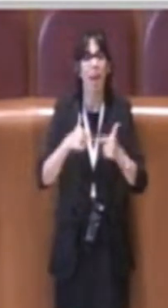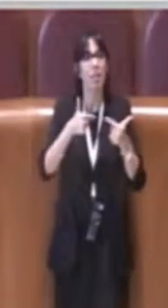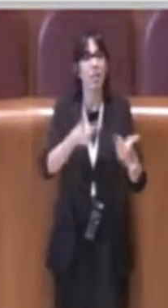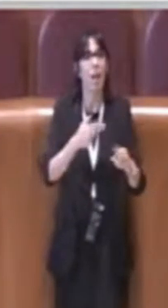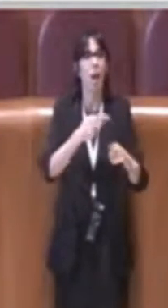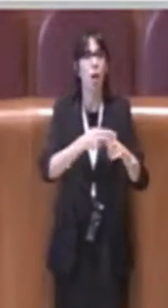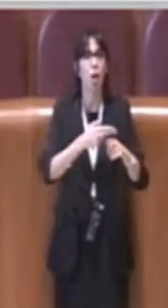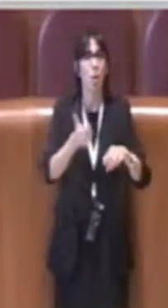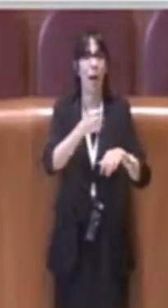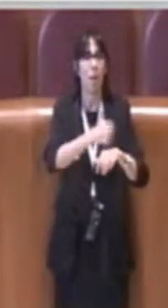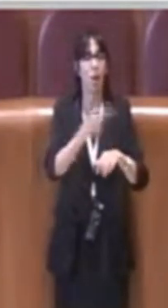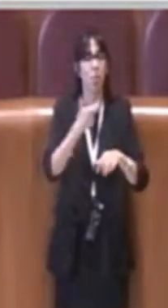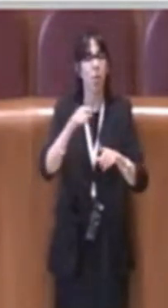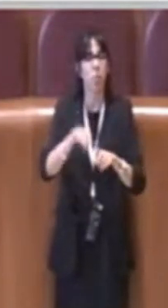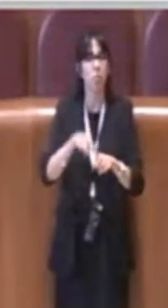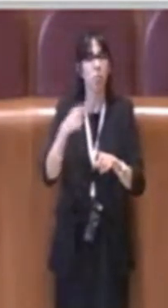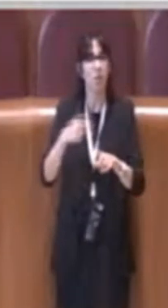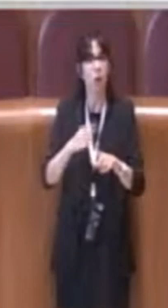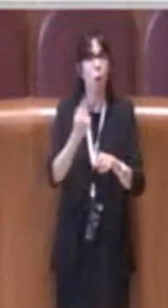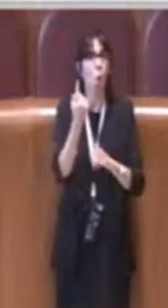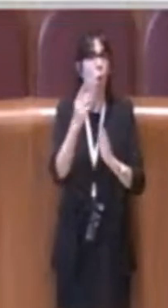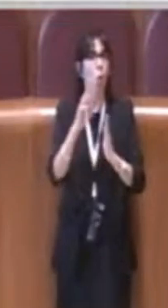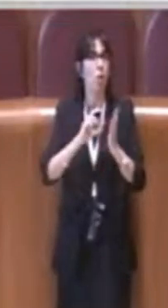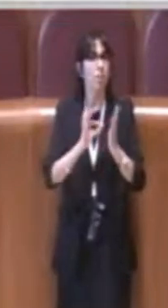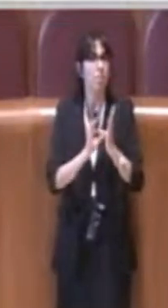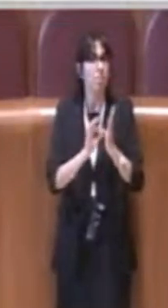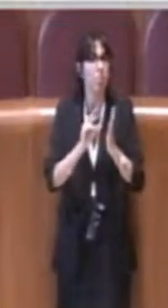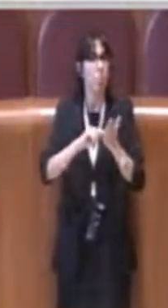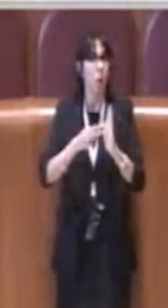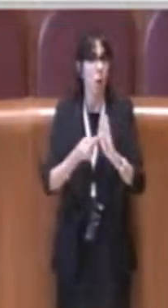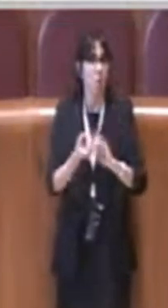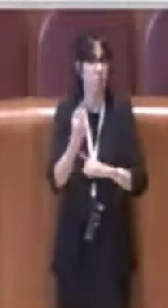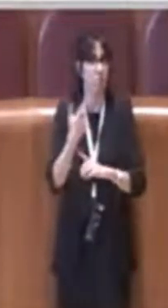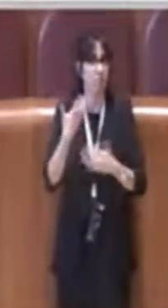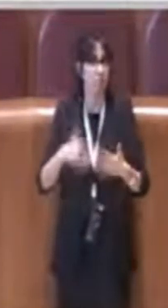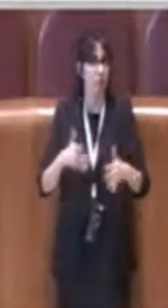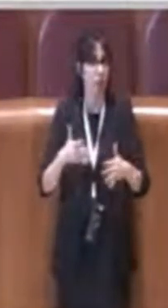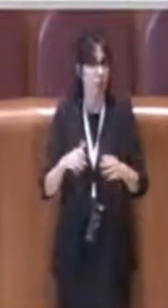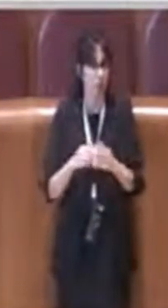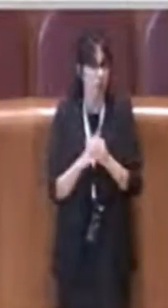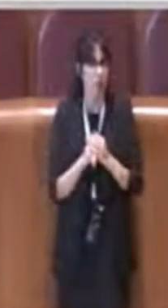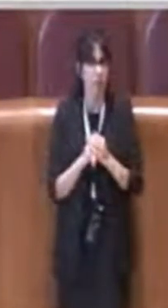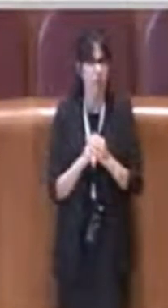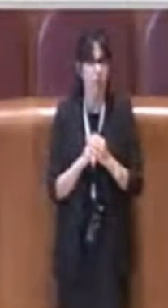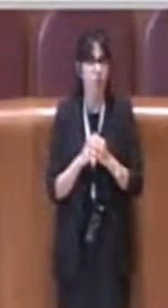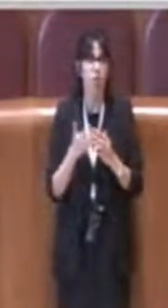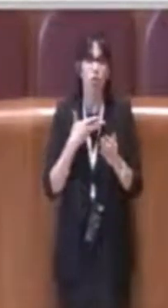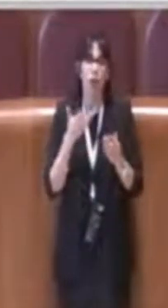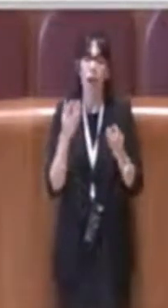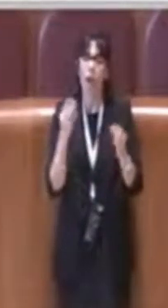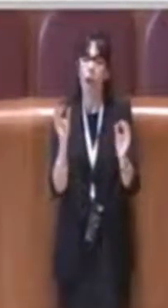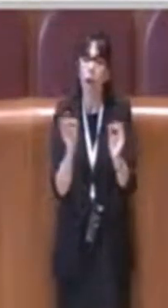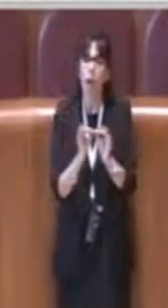criticità emerse. Siccome da nota tra insomma, accordo scritto